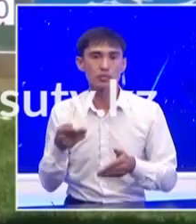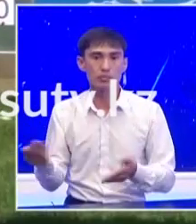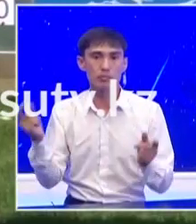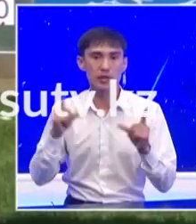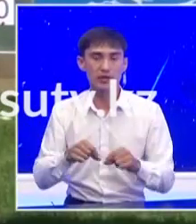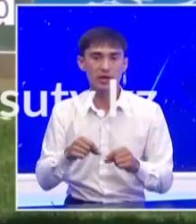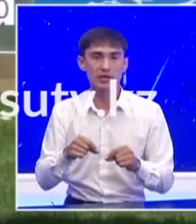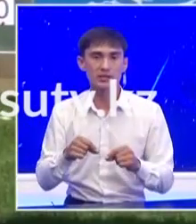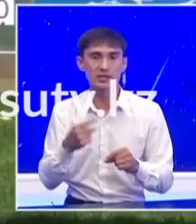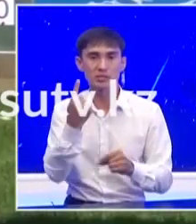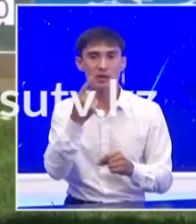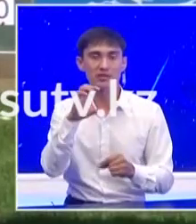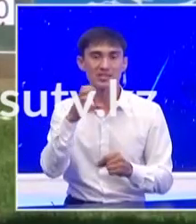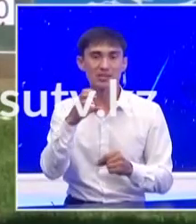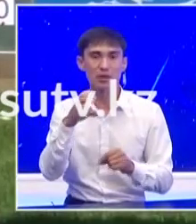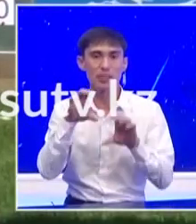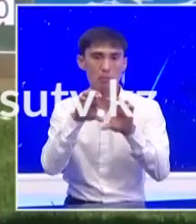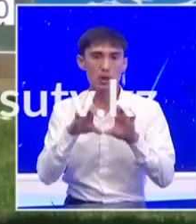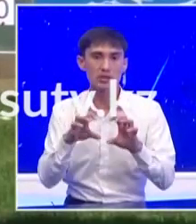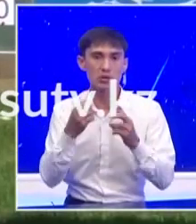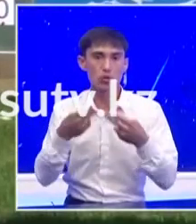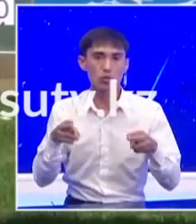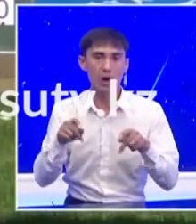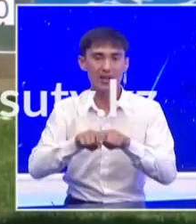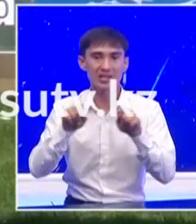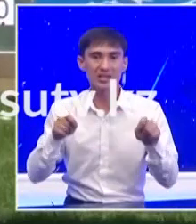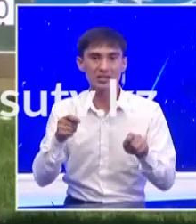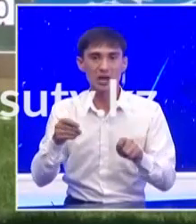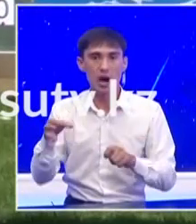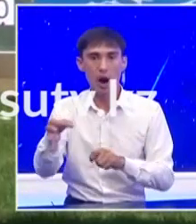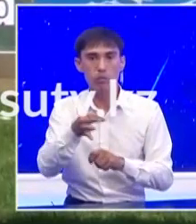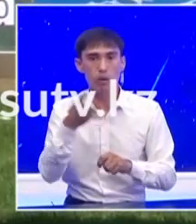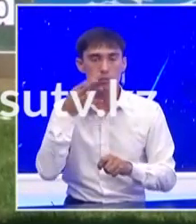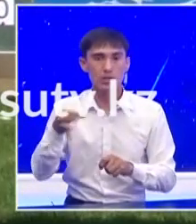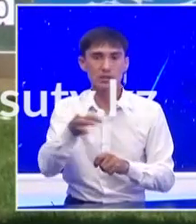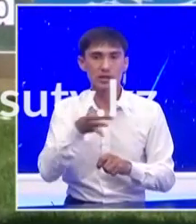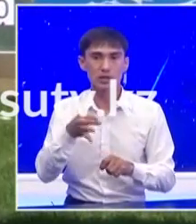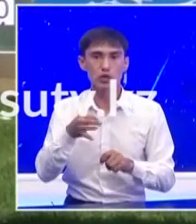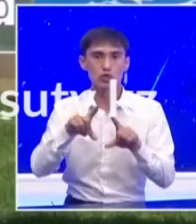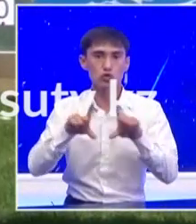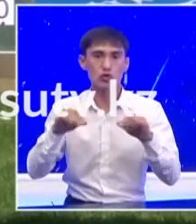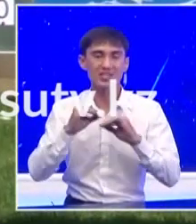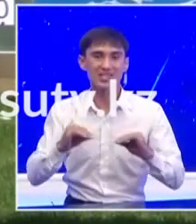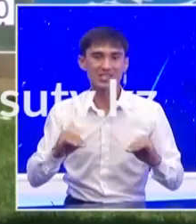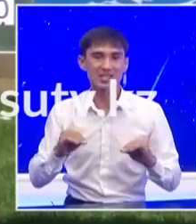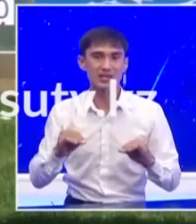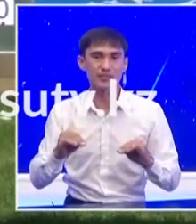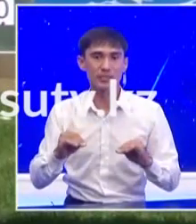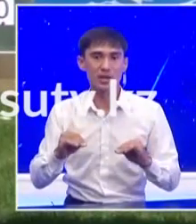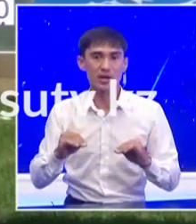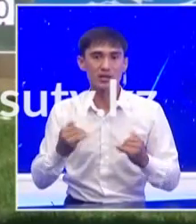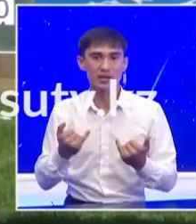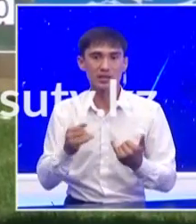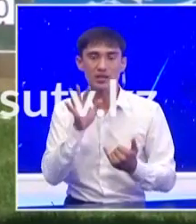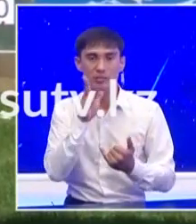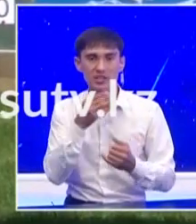С 1 сентября на базе нашего клуба открылась областная школа детская, юношеская. Вот. Также у нас на данный момент